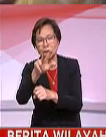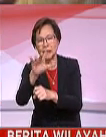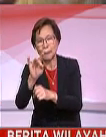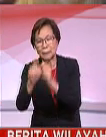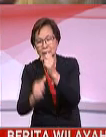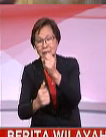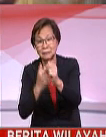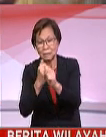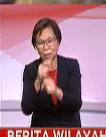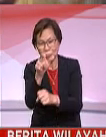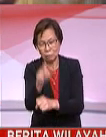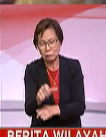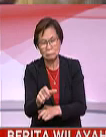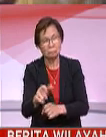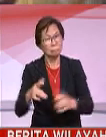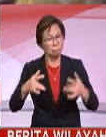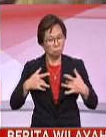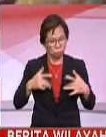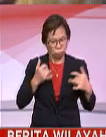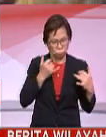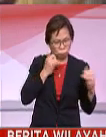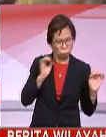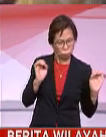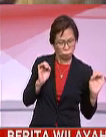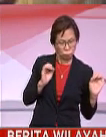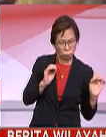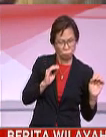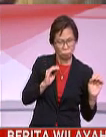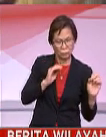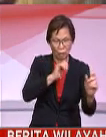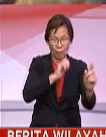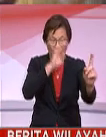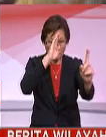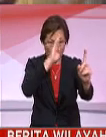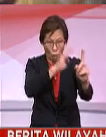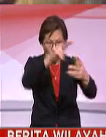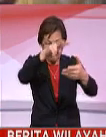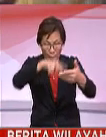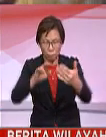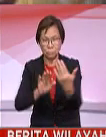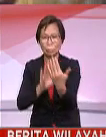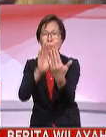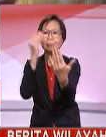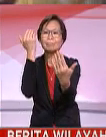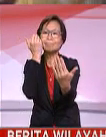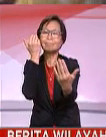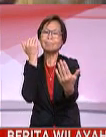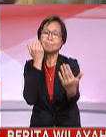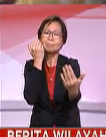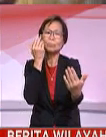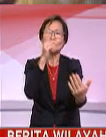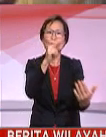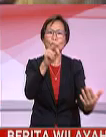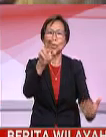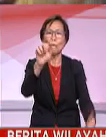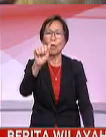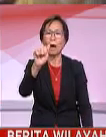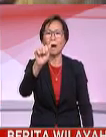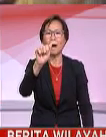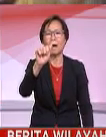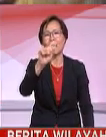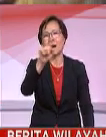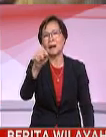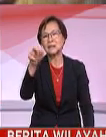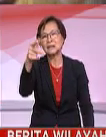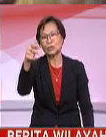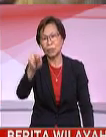tahun bagaimanapun mengaku tidak bersalah selepas pertuduhan dibacakan di hadapan Majistret Nur Azrin Liana Muhammad